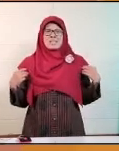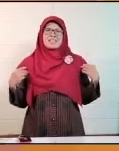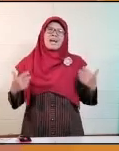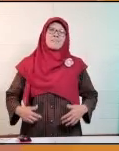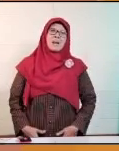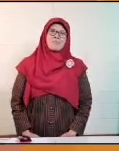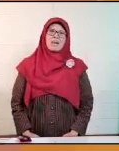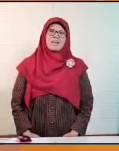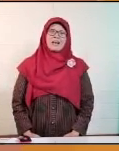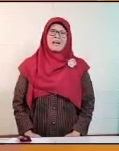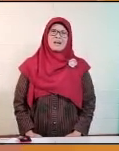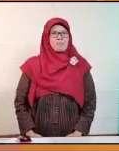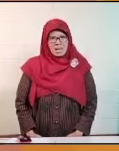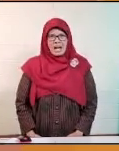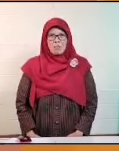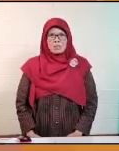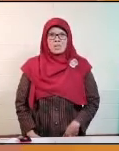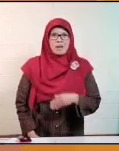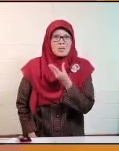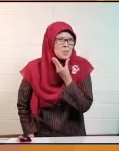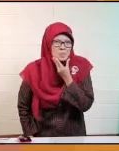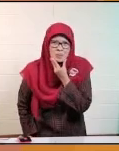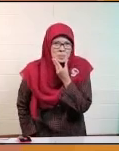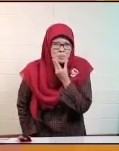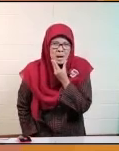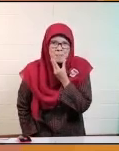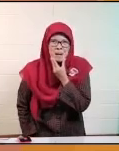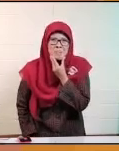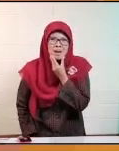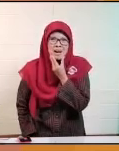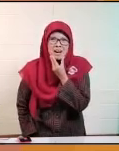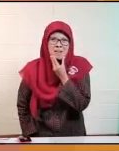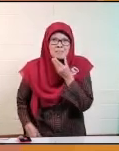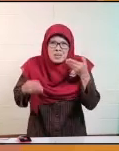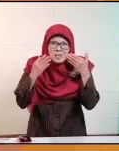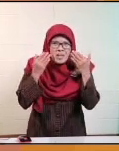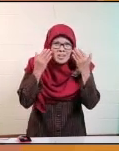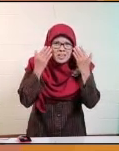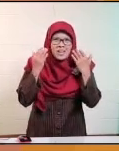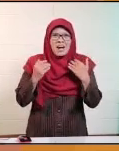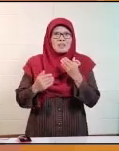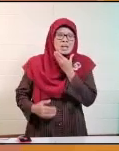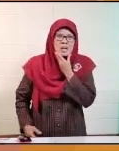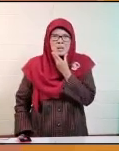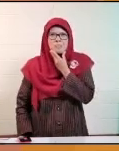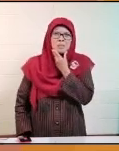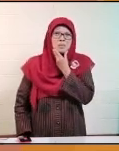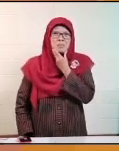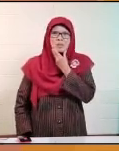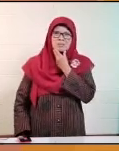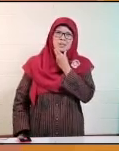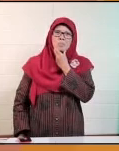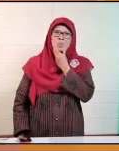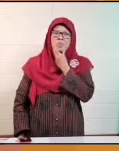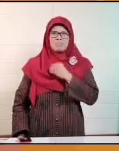pas dengan penampilannya kalau bercermin huh berlama-lama diliat-liat udah cakep